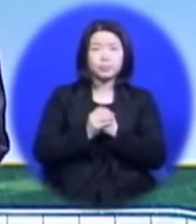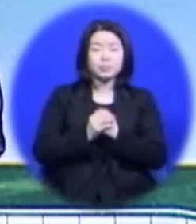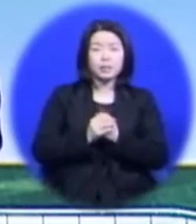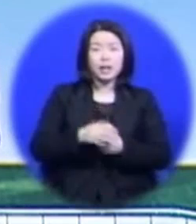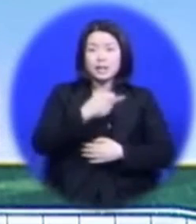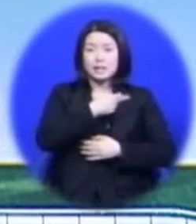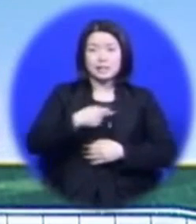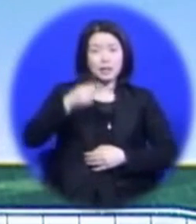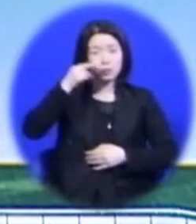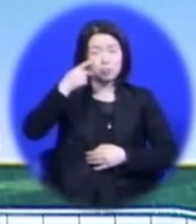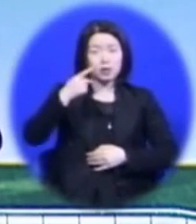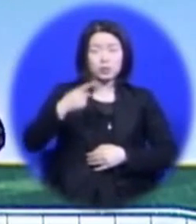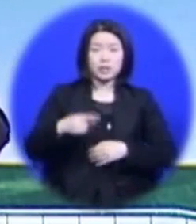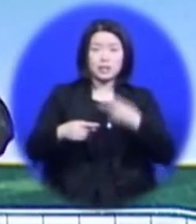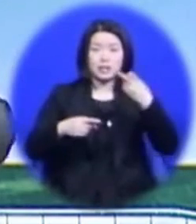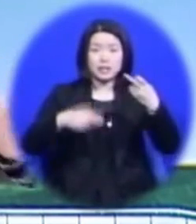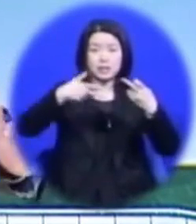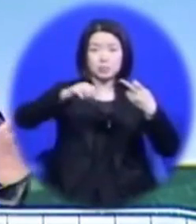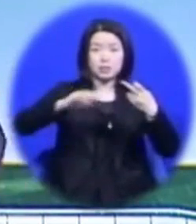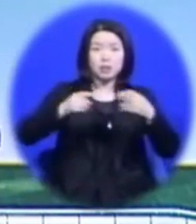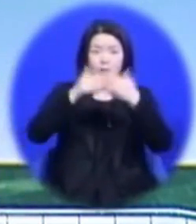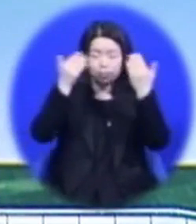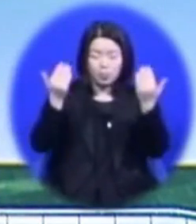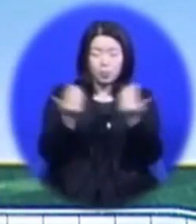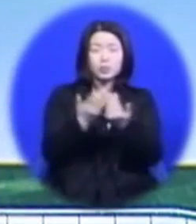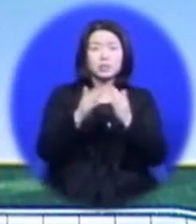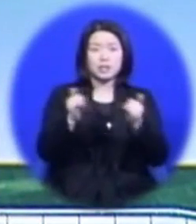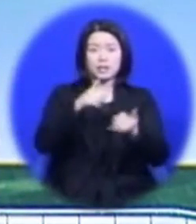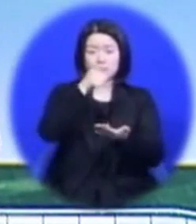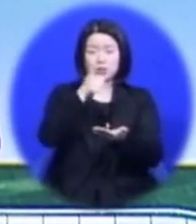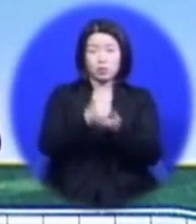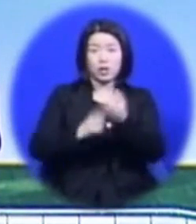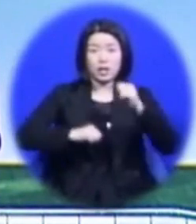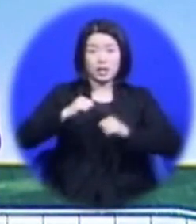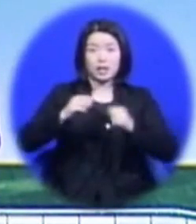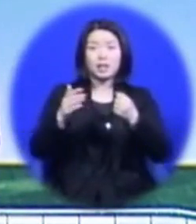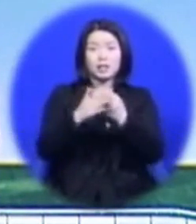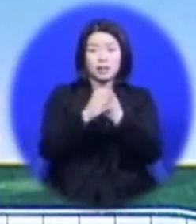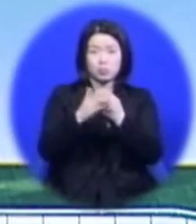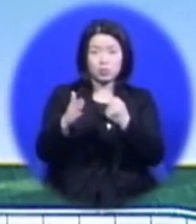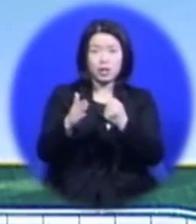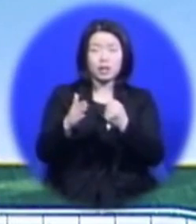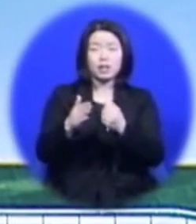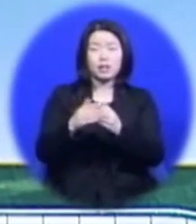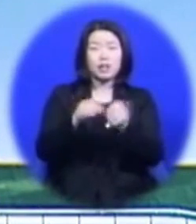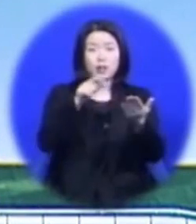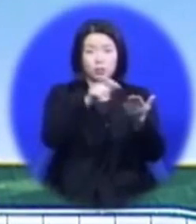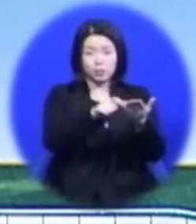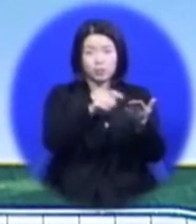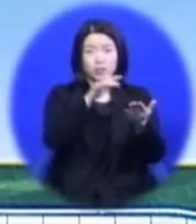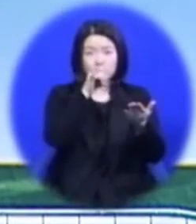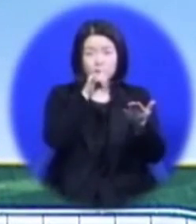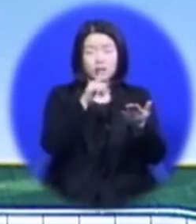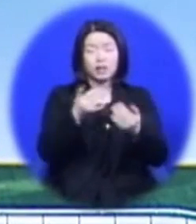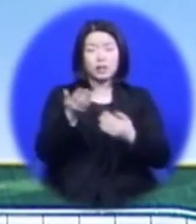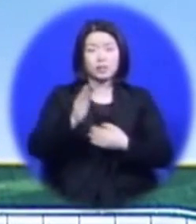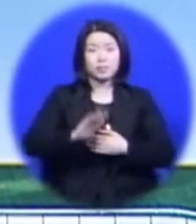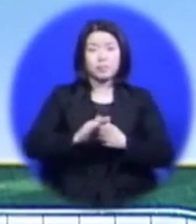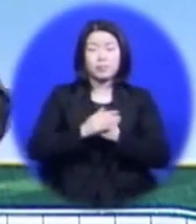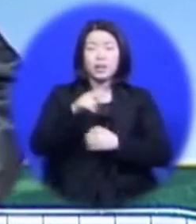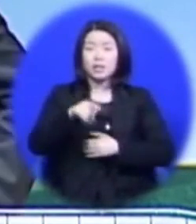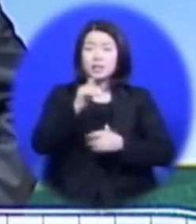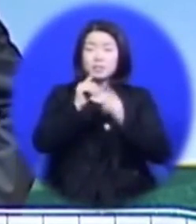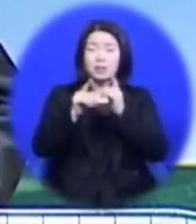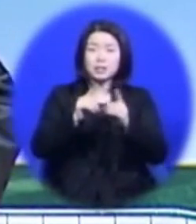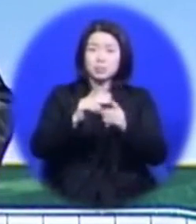사도 바울이 12절에서 모든 사람이 죄를 지었기 때문에 라고 말씀을 했는데 이